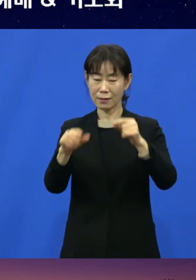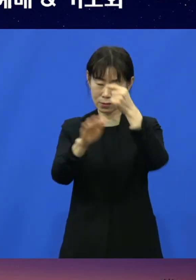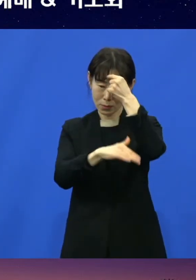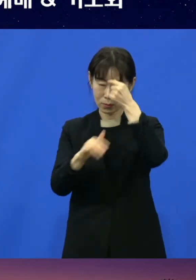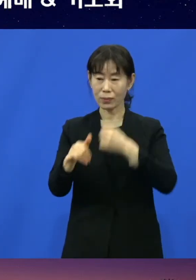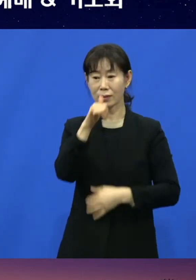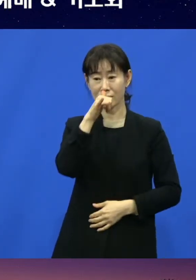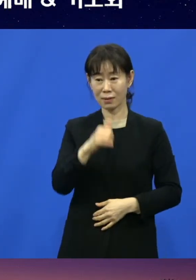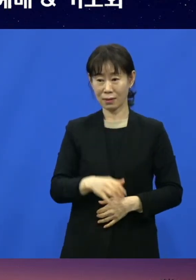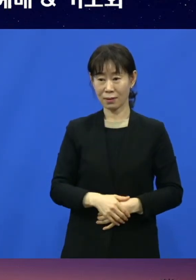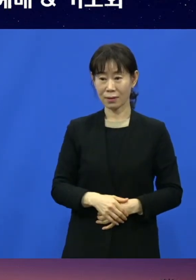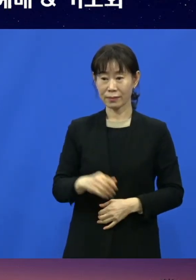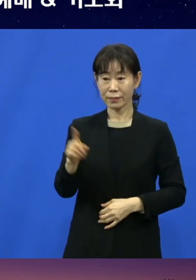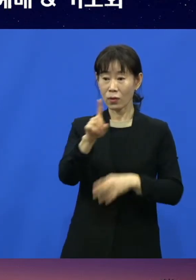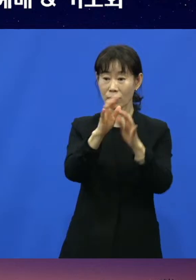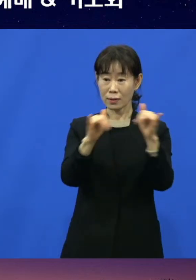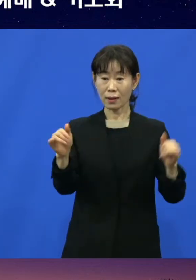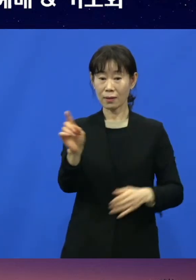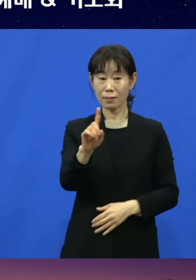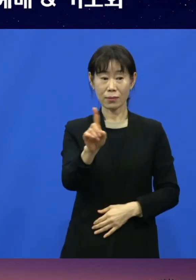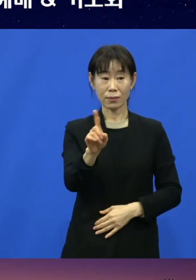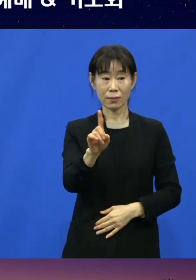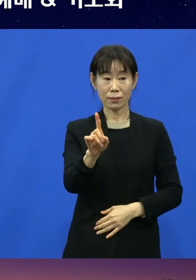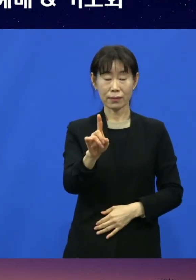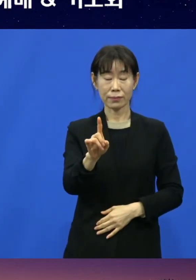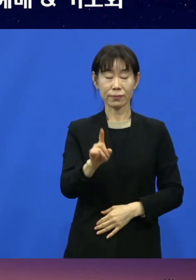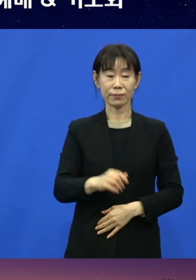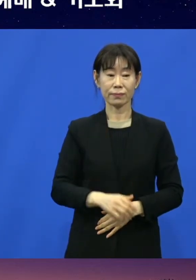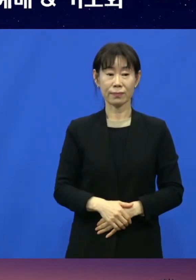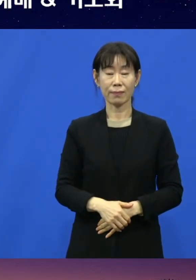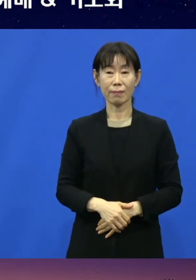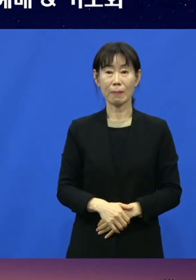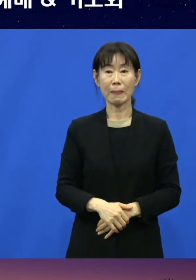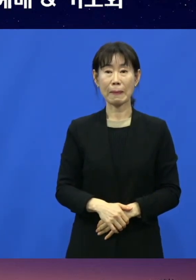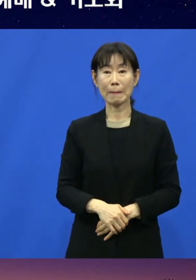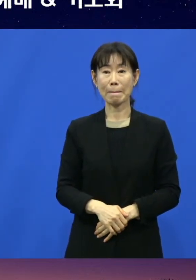그런데 여러분, 어떤 사람은요 그냥